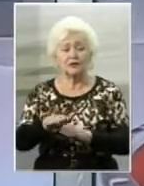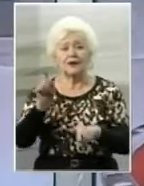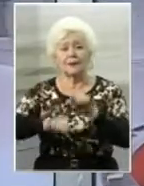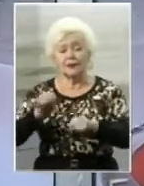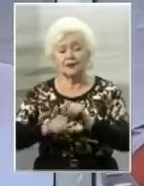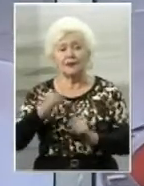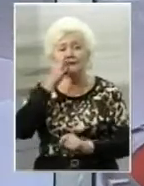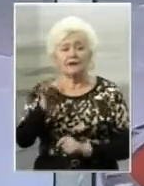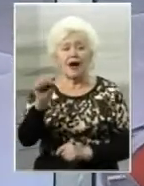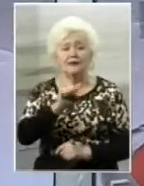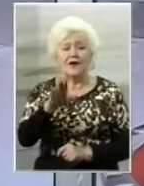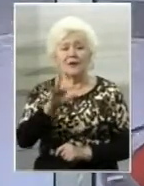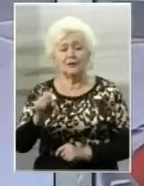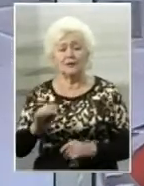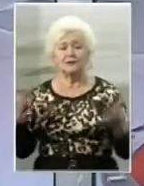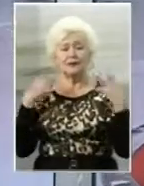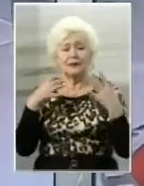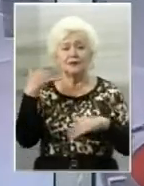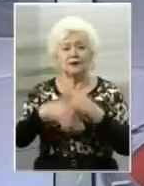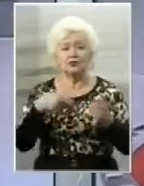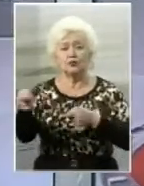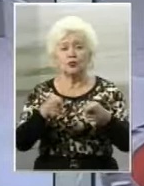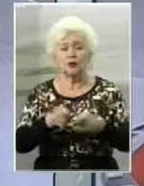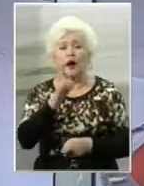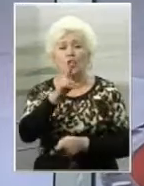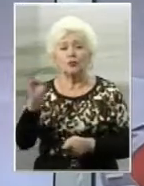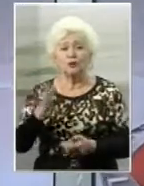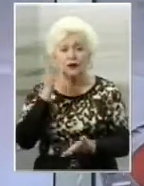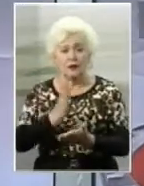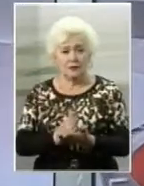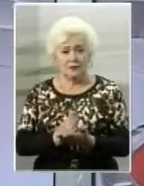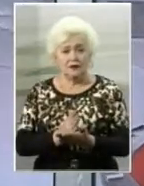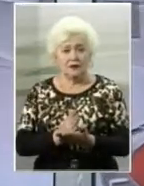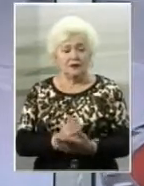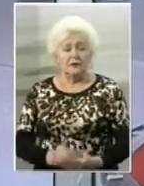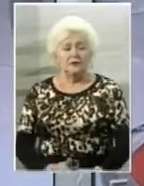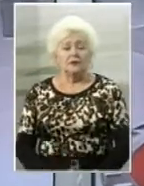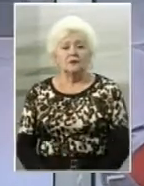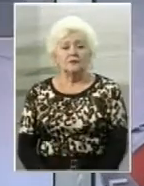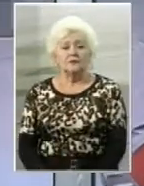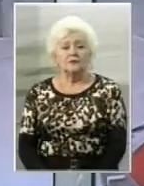сказала Аліса Вербицька, начальниця Херсонського управління комунальної власності.